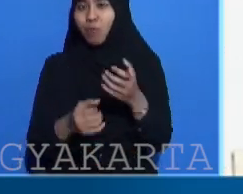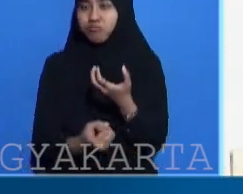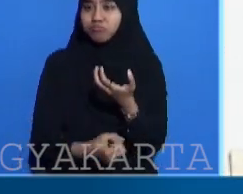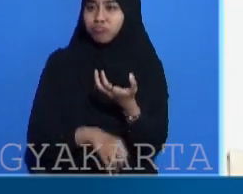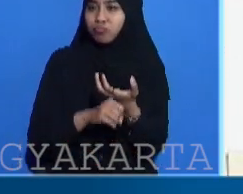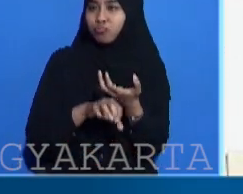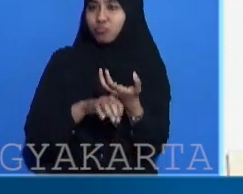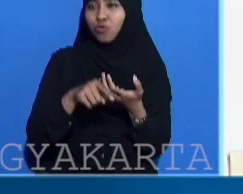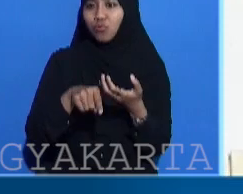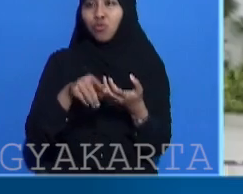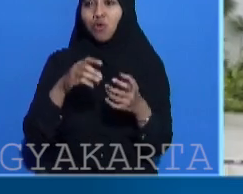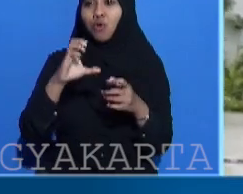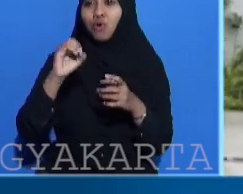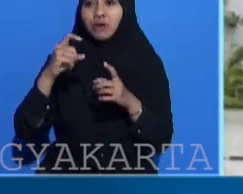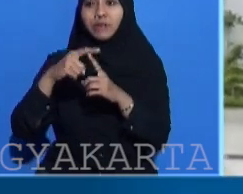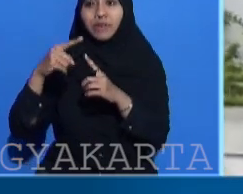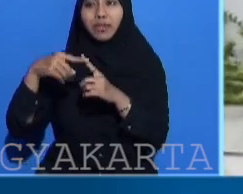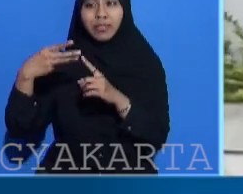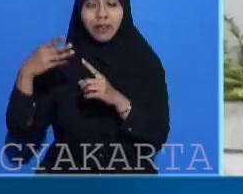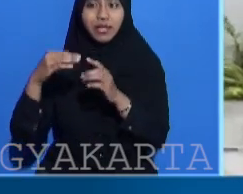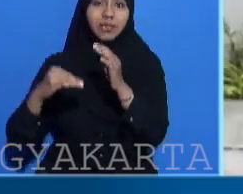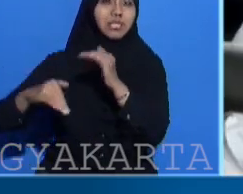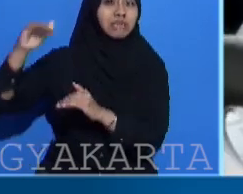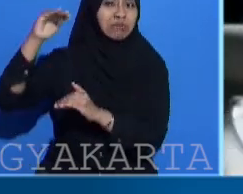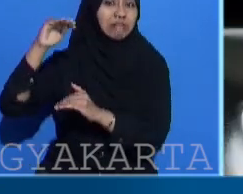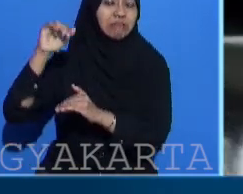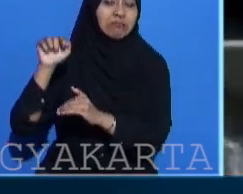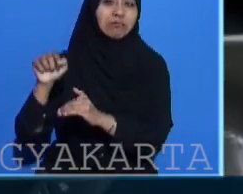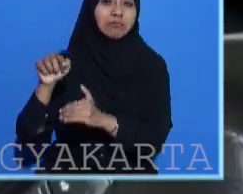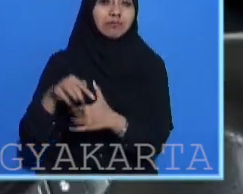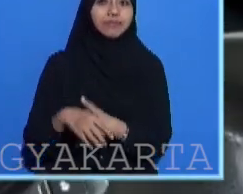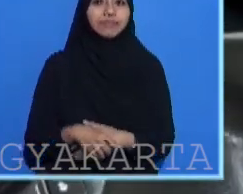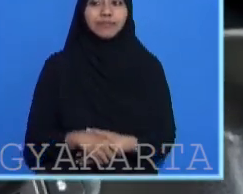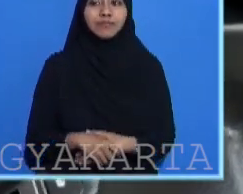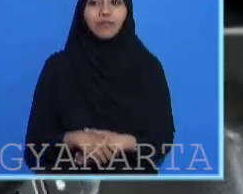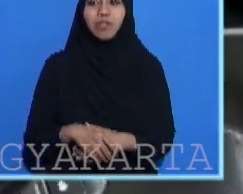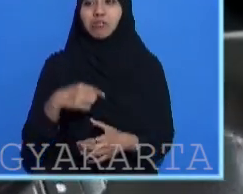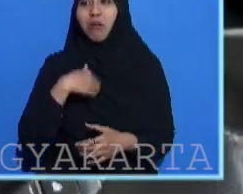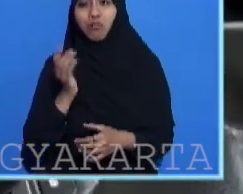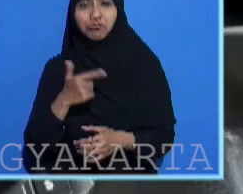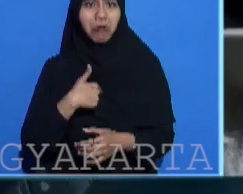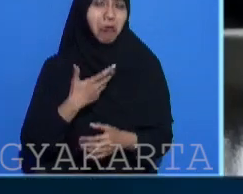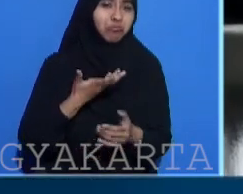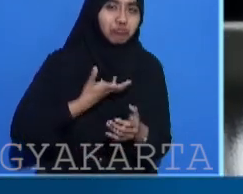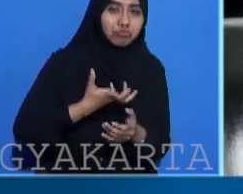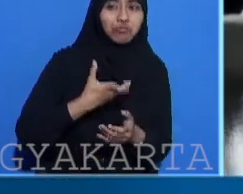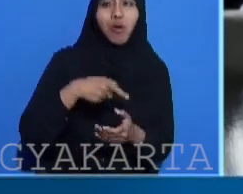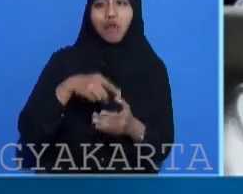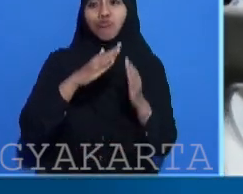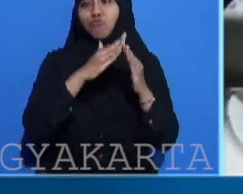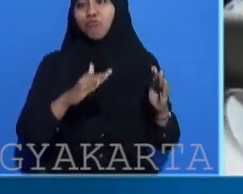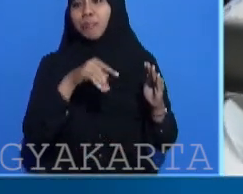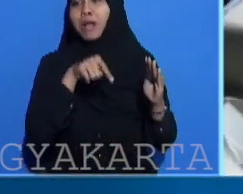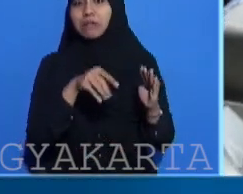lebih tinggi dibanding beberapa bahan bakar mesin lainnya kalau saya seneng banget Mas rumah saya sekitar sini